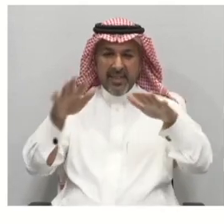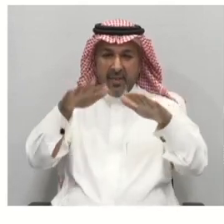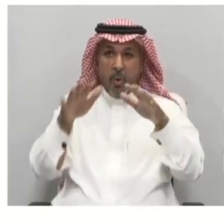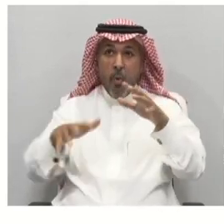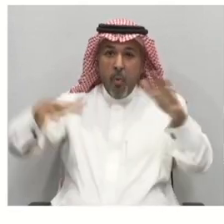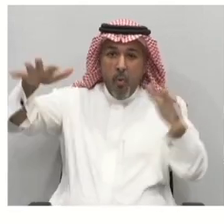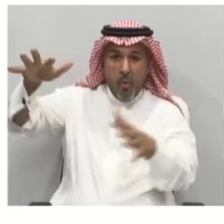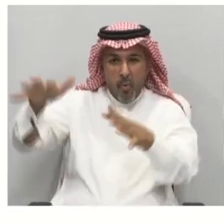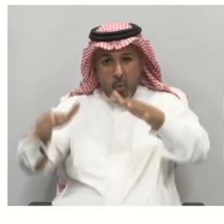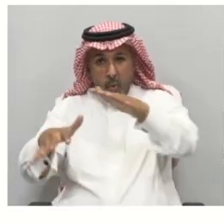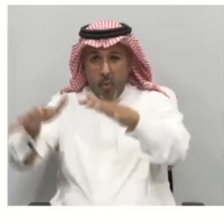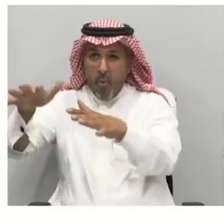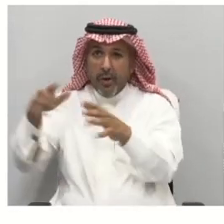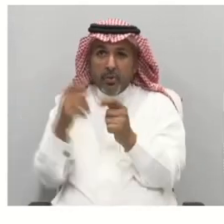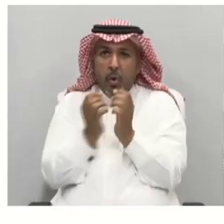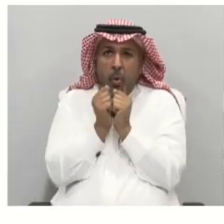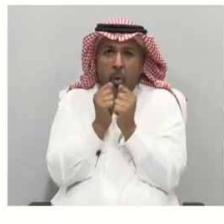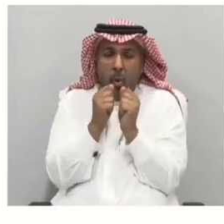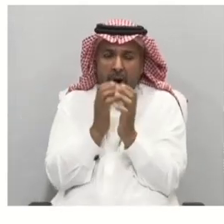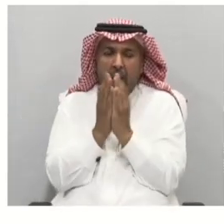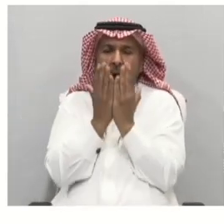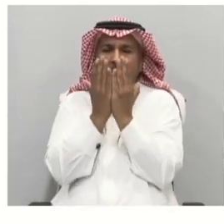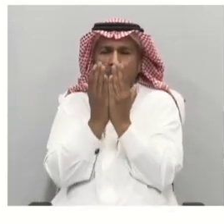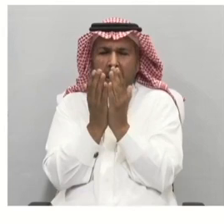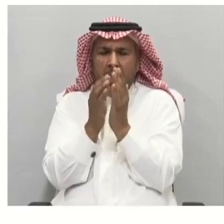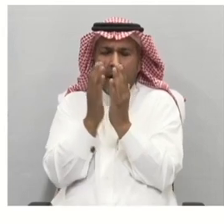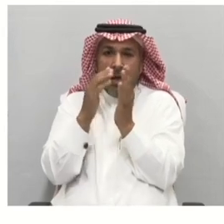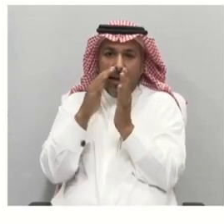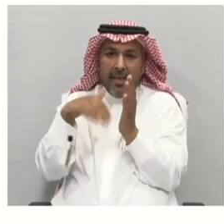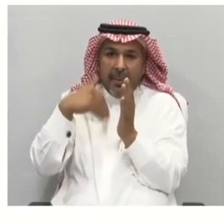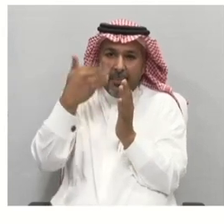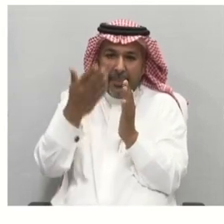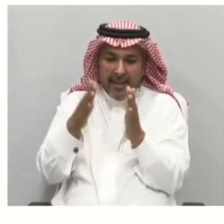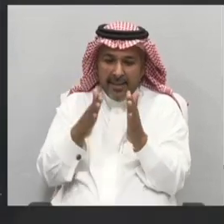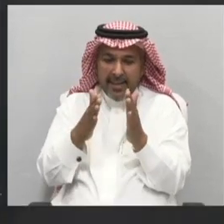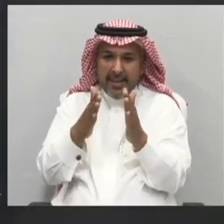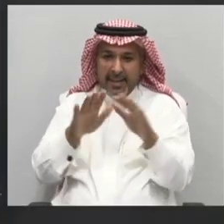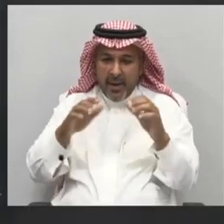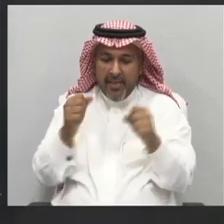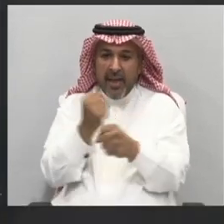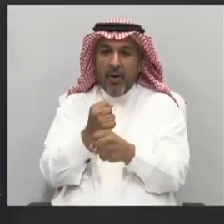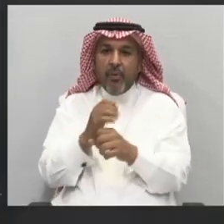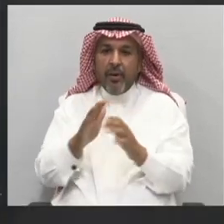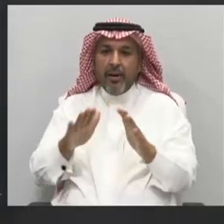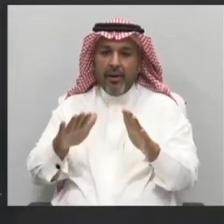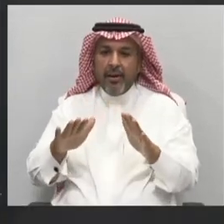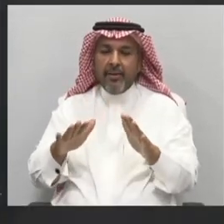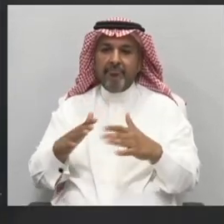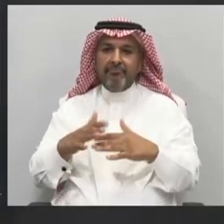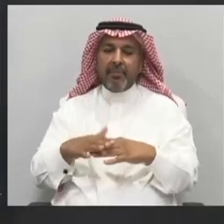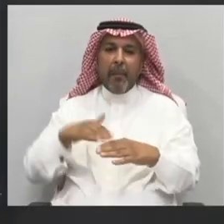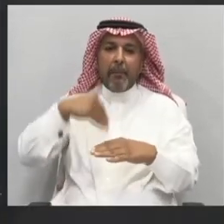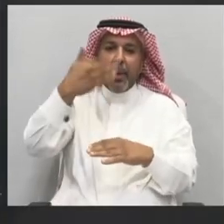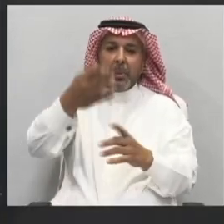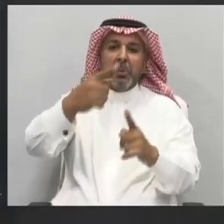اذا هم يشركون هذه الايه تبين ماذا تبين ان هؤلاء المشركون دعوا الله ما